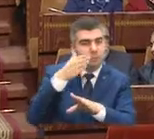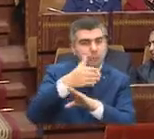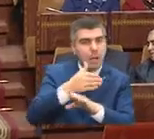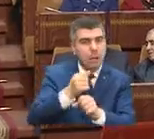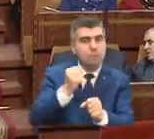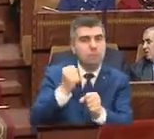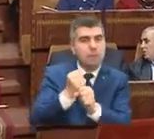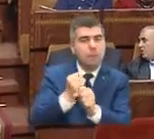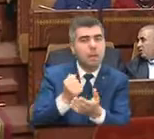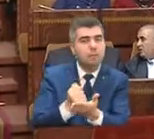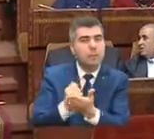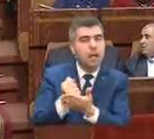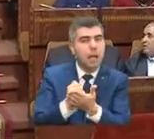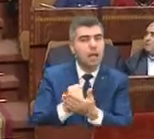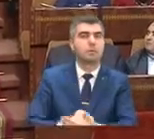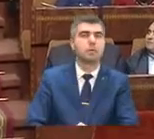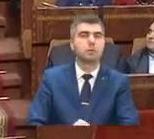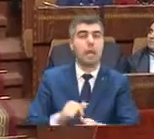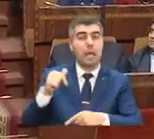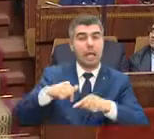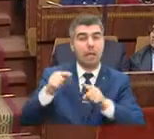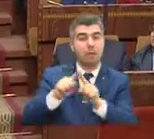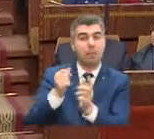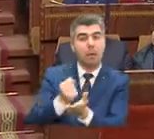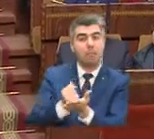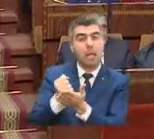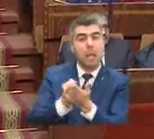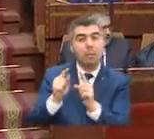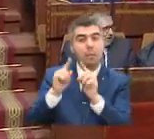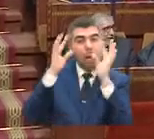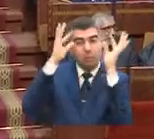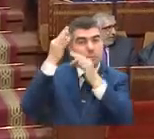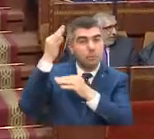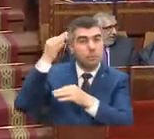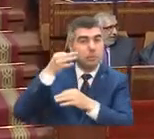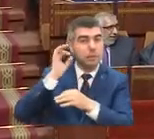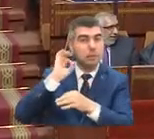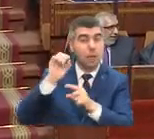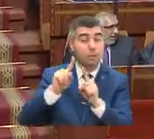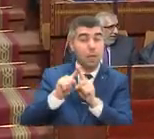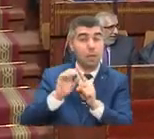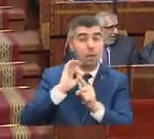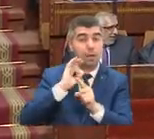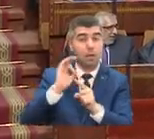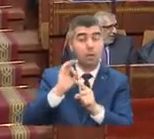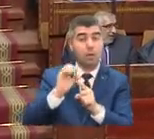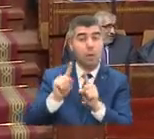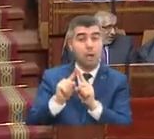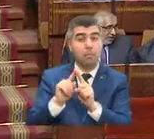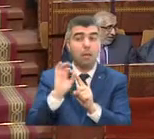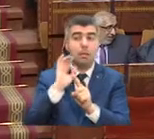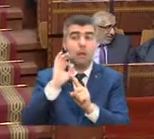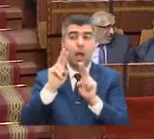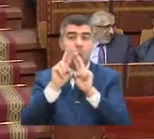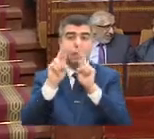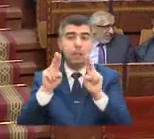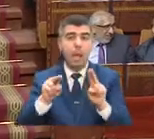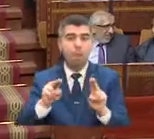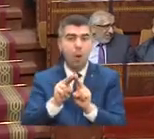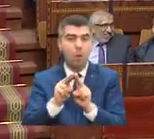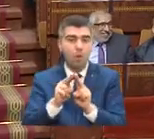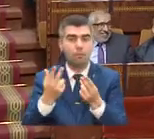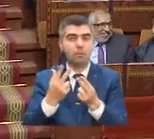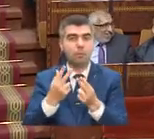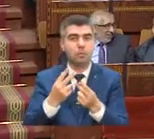بعض المباريات كتشترط دي ماستر اللي هي دقيقة جدا أو العكس، وانه بعض يعني بعض